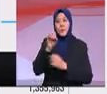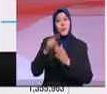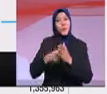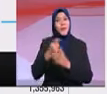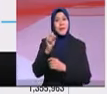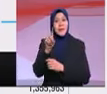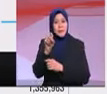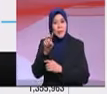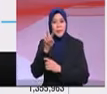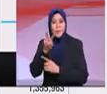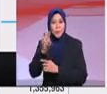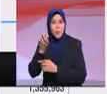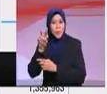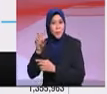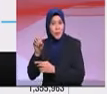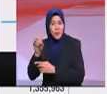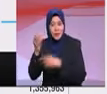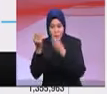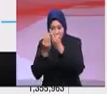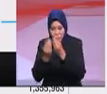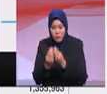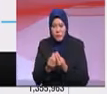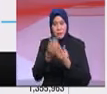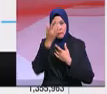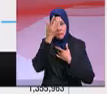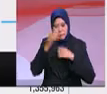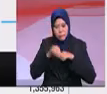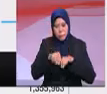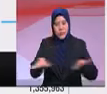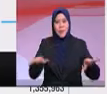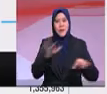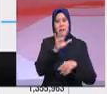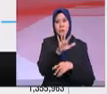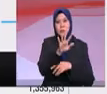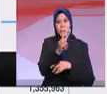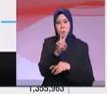November 2020, kadar jangkitan yang kita dapati ialah